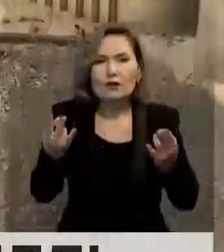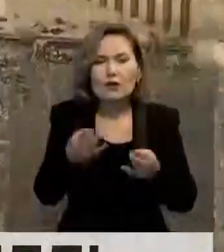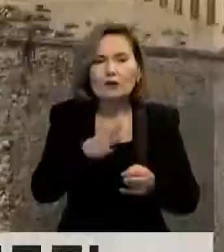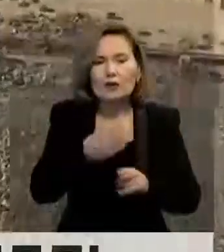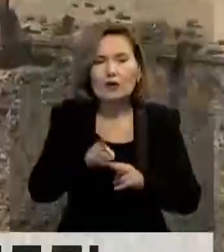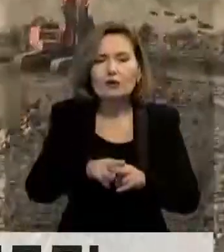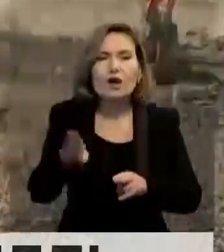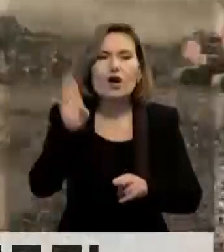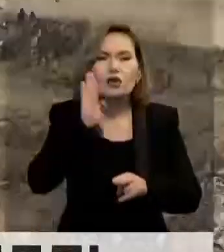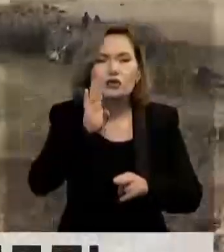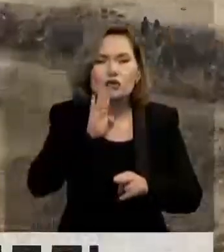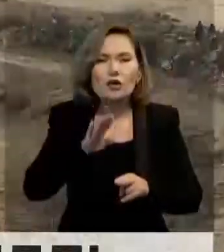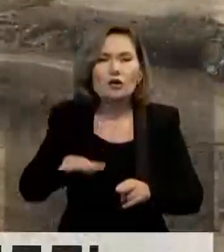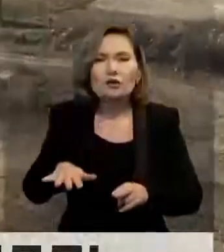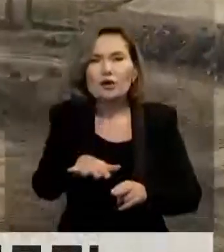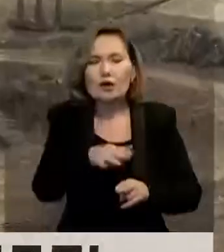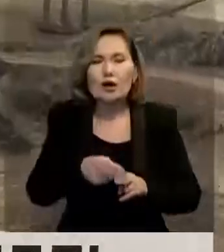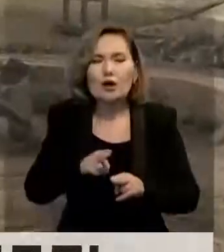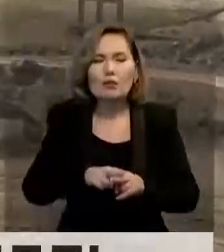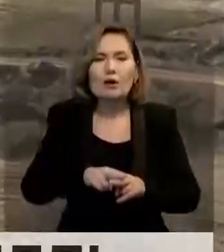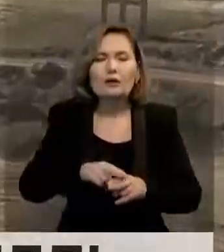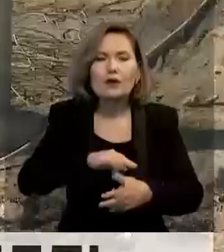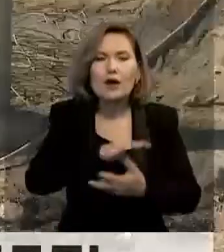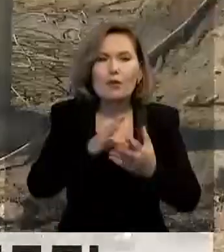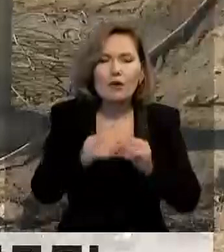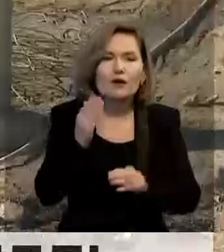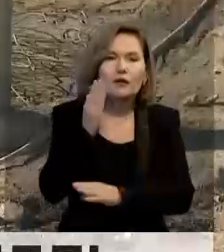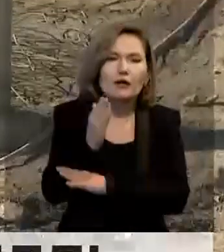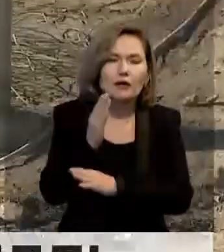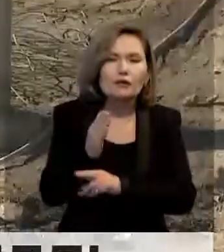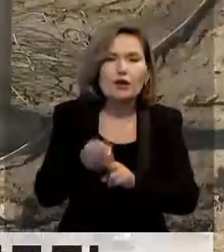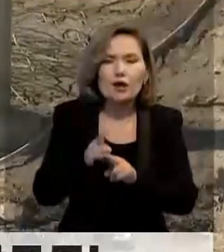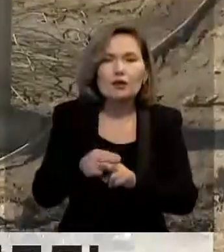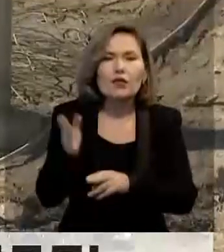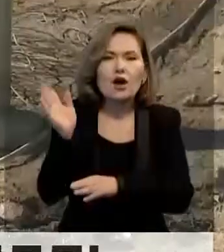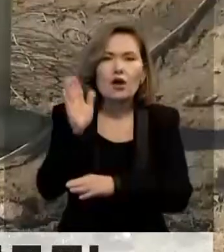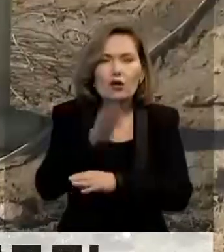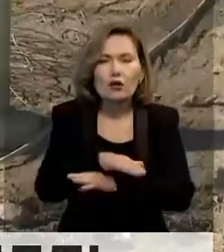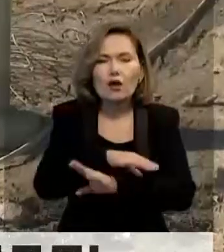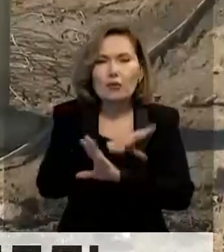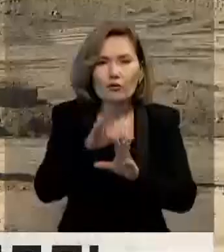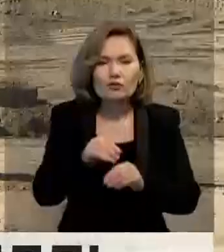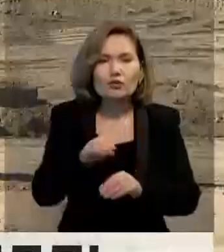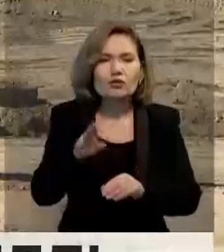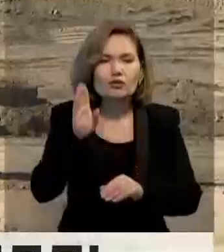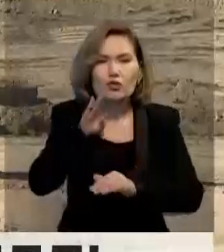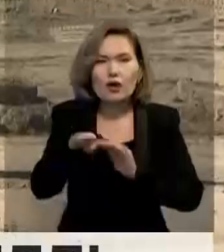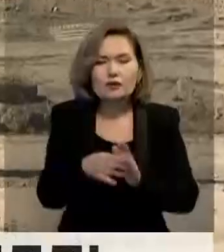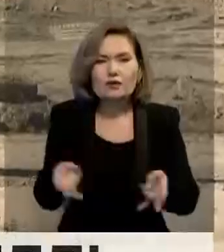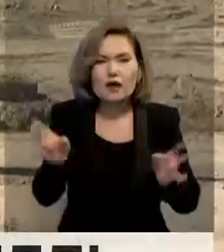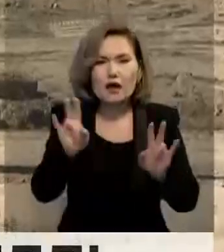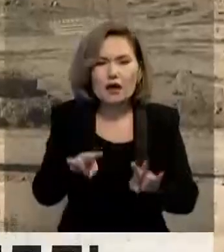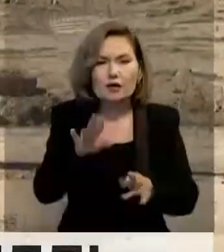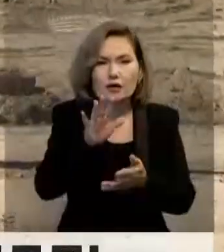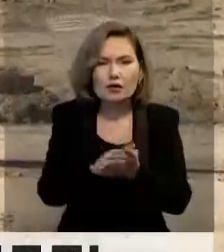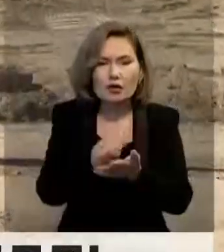Өйткені су тоспасының алдындағы мұз жарғыш бағаналар 2017 жылдан бастап біртіндеп құлап, су астына кеткен. О баста мынадай